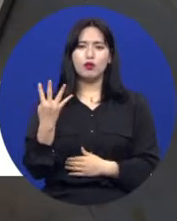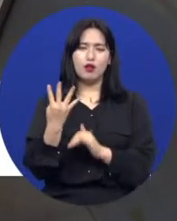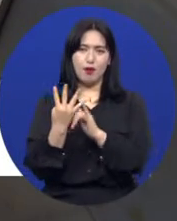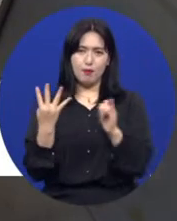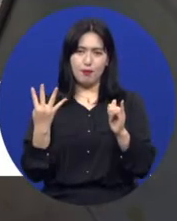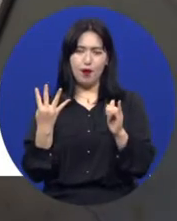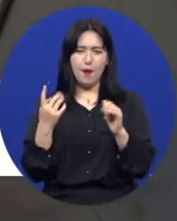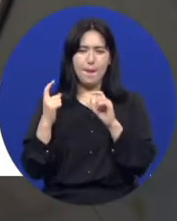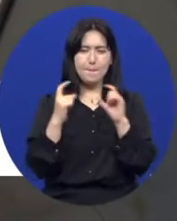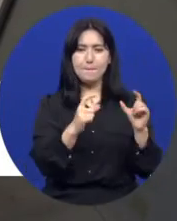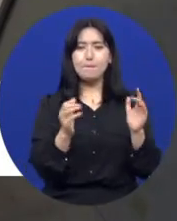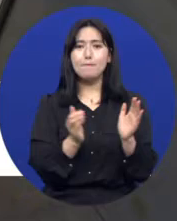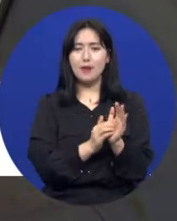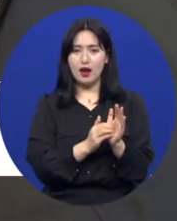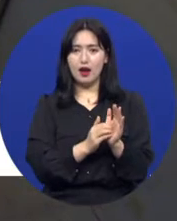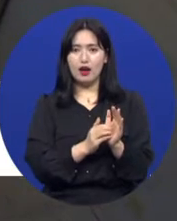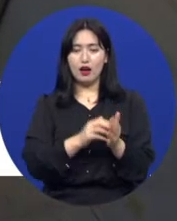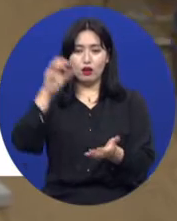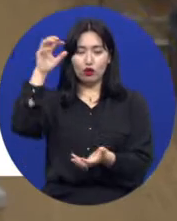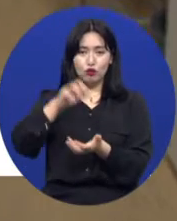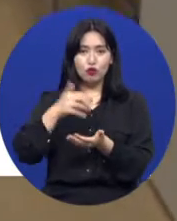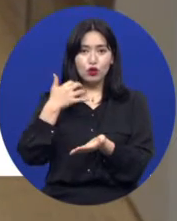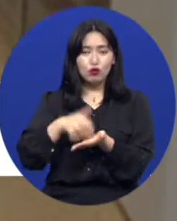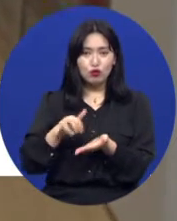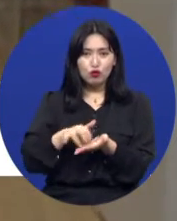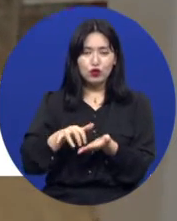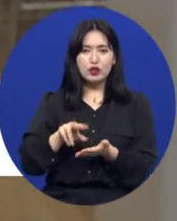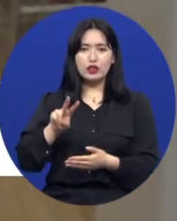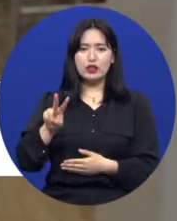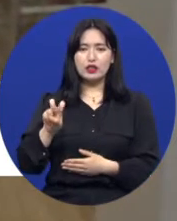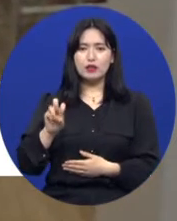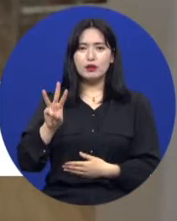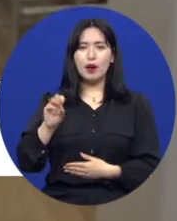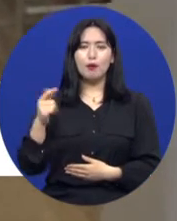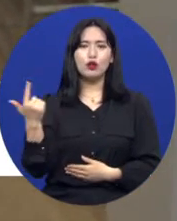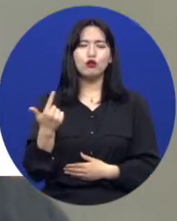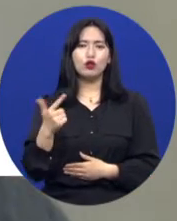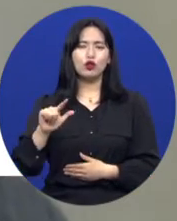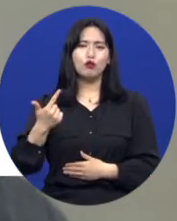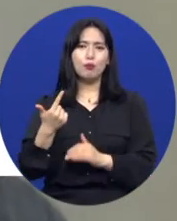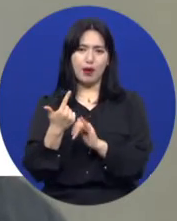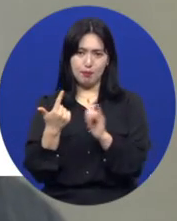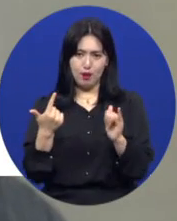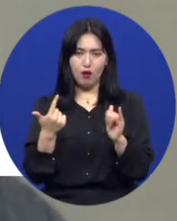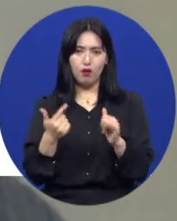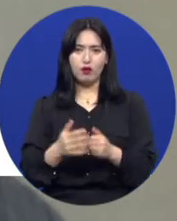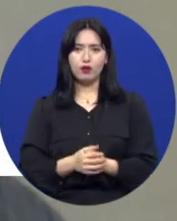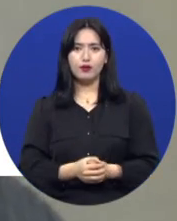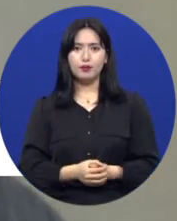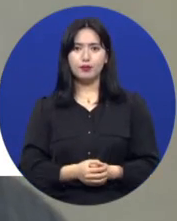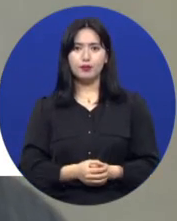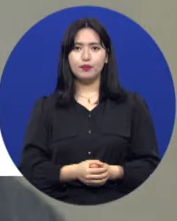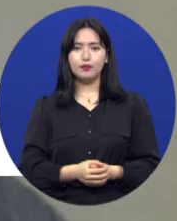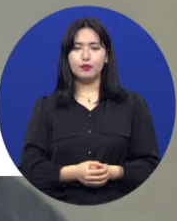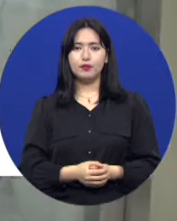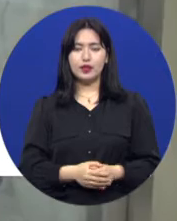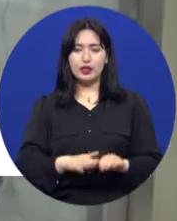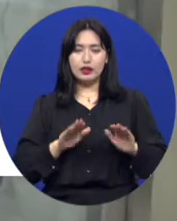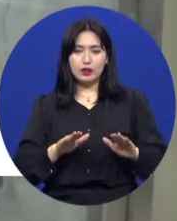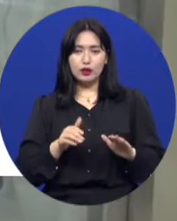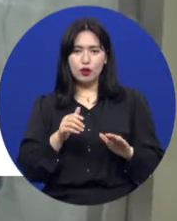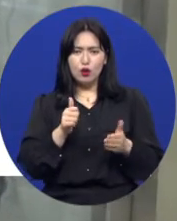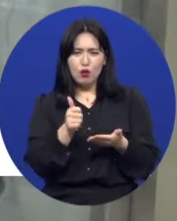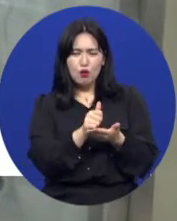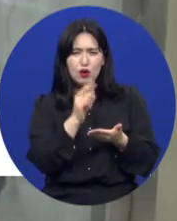양성 판정을 받아 누적 하층 자수가 23만 6천 6백 여 명으로 늘었습니다 현재도 4위